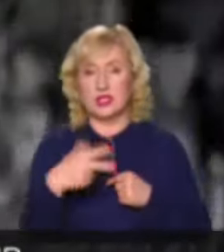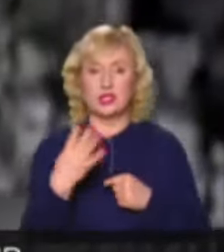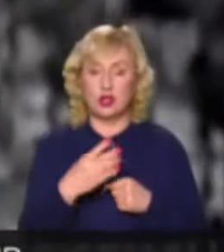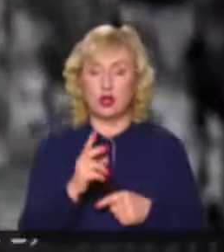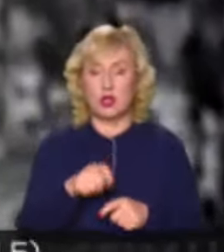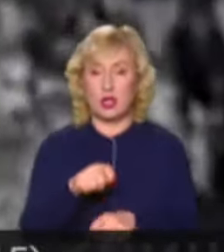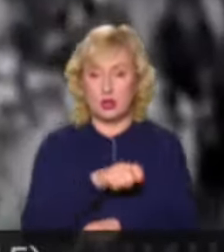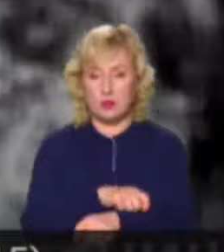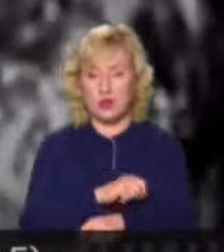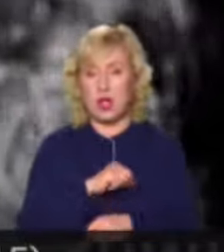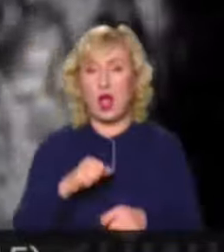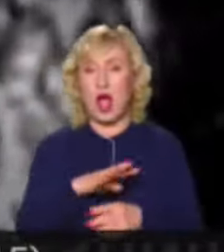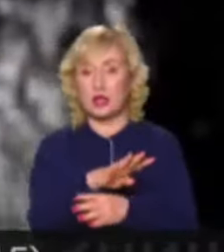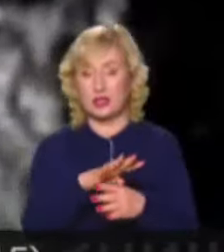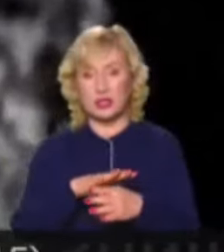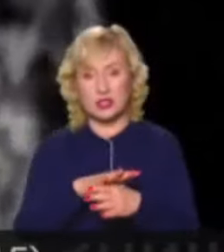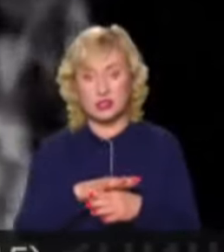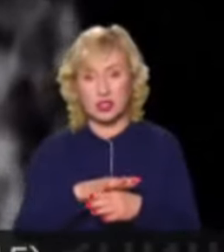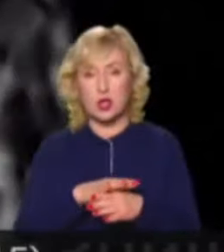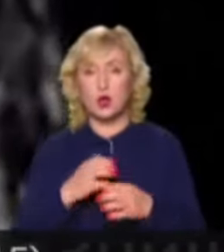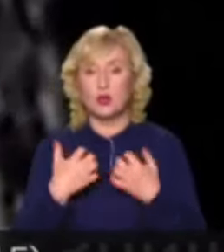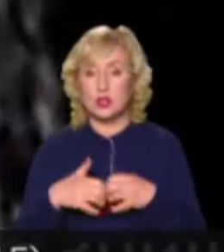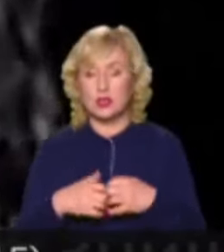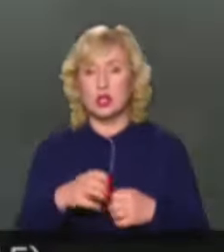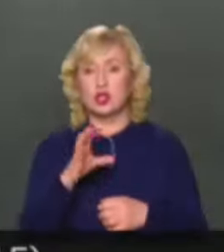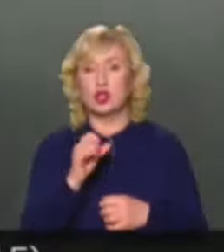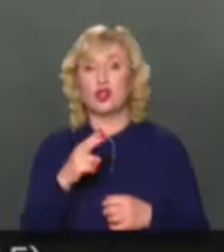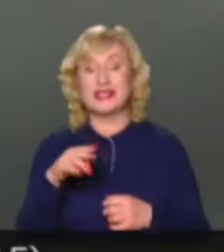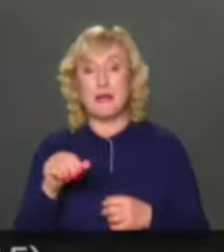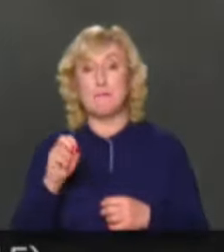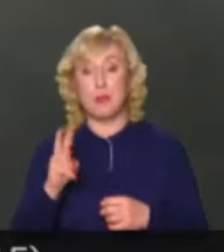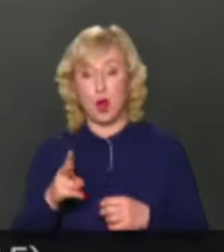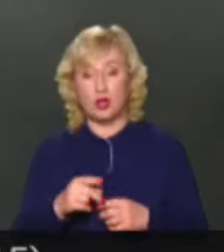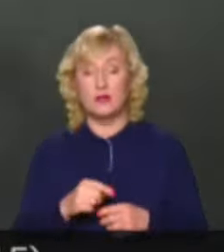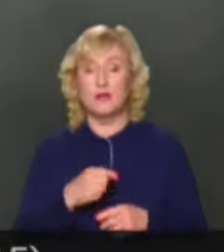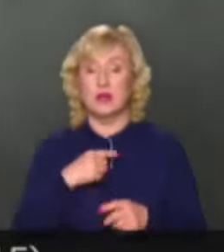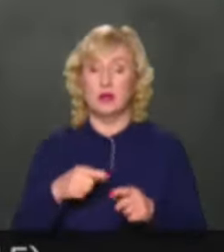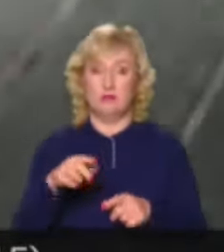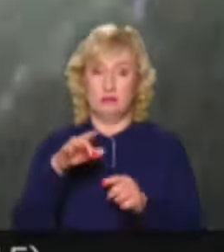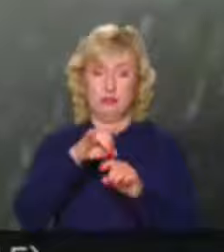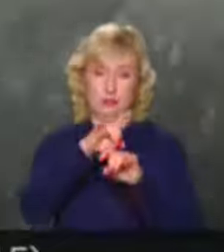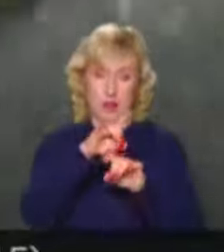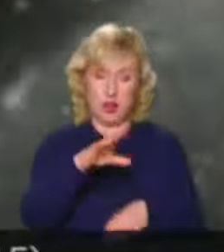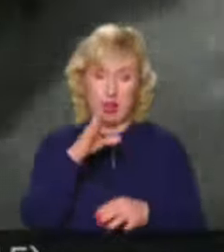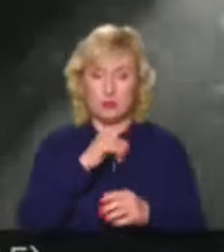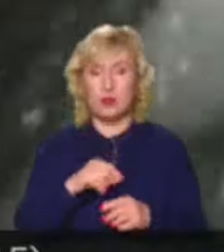як, до прикладу, самохідні артилерійські установки. Тому «Санцепьок» дістають як наші FPV-дрони, так і безпілотники зі скидами.